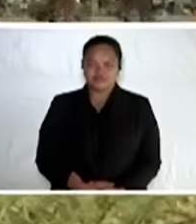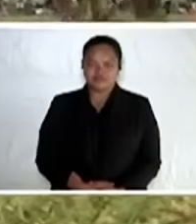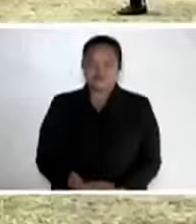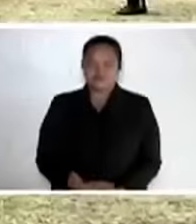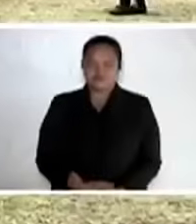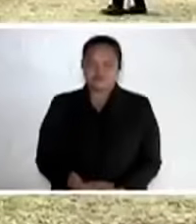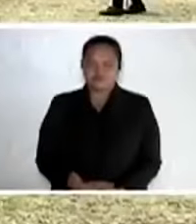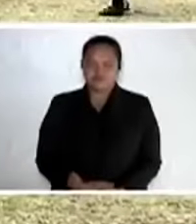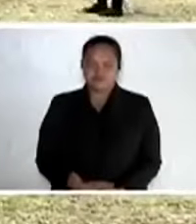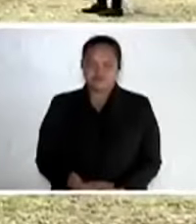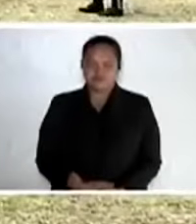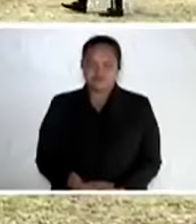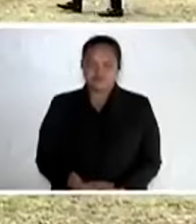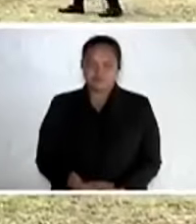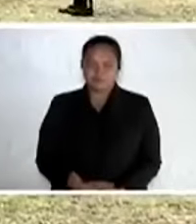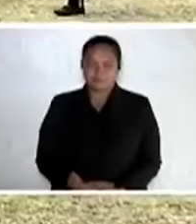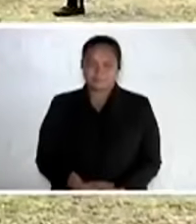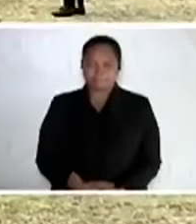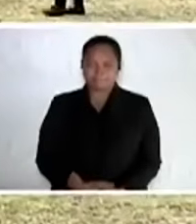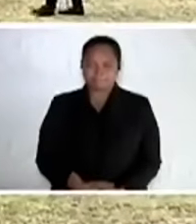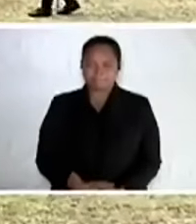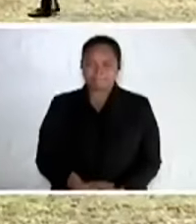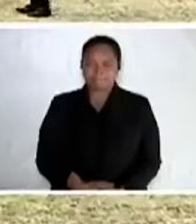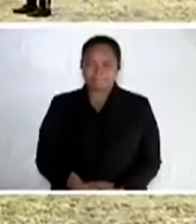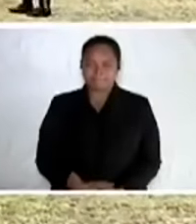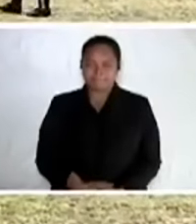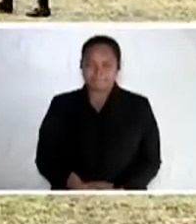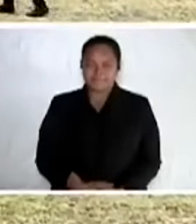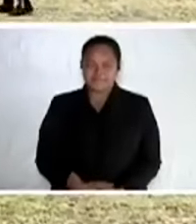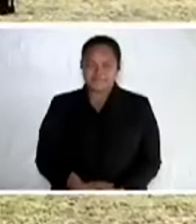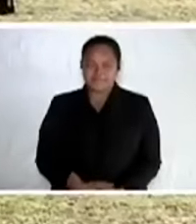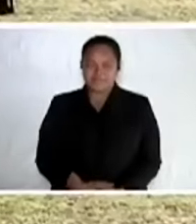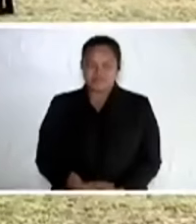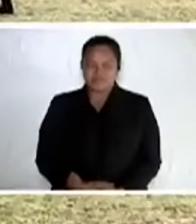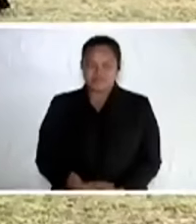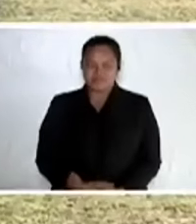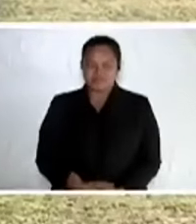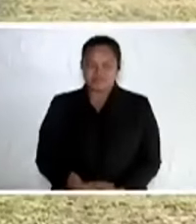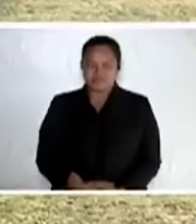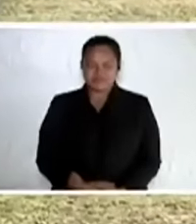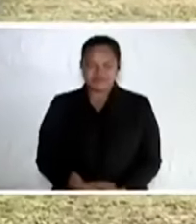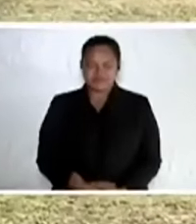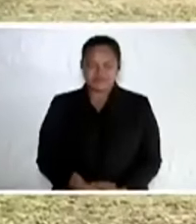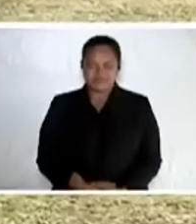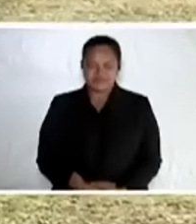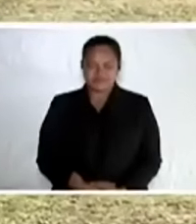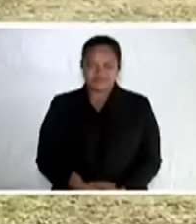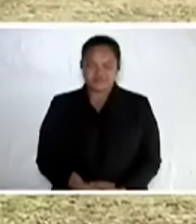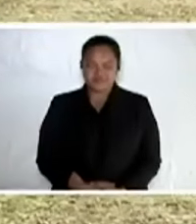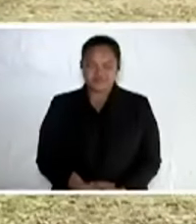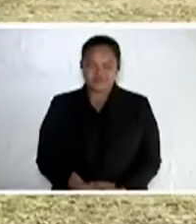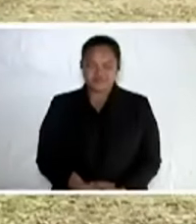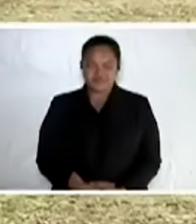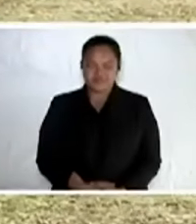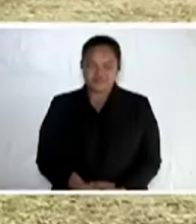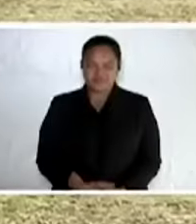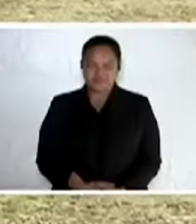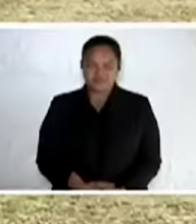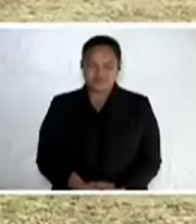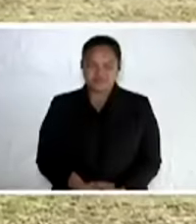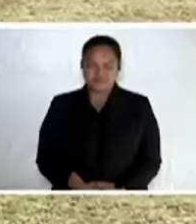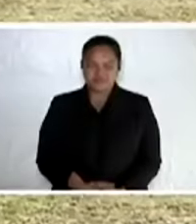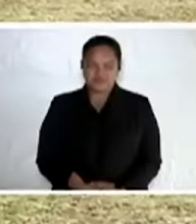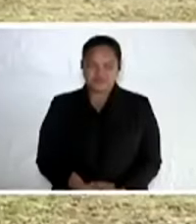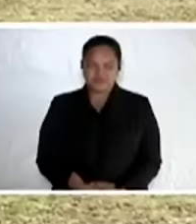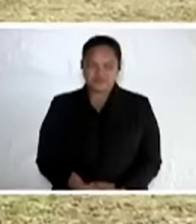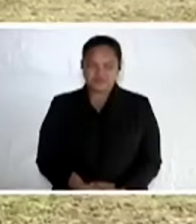बहादुर जवान एक साथ इनके कदम उठ रहे हैं, ना एक आगे ना एक पीछे, एकदम से बराबर से एक साथ, और